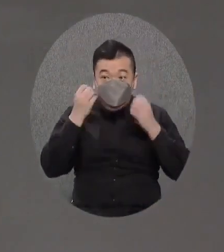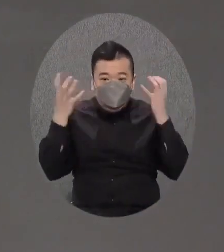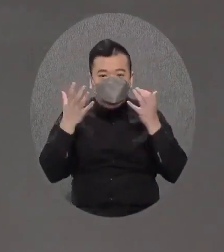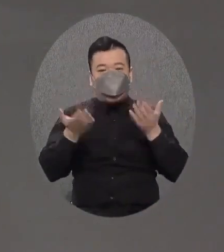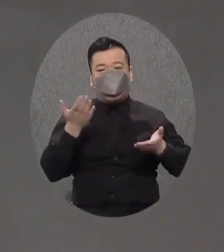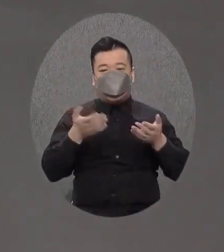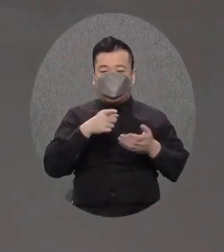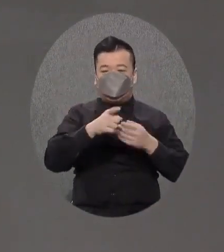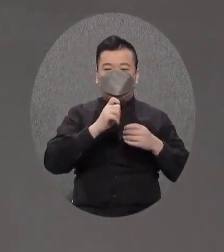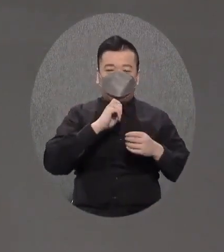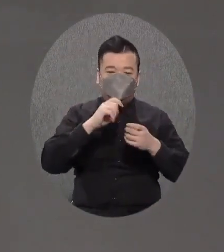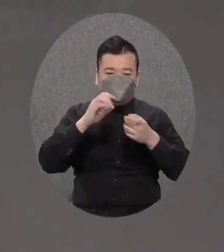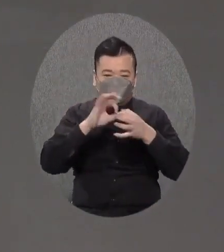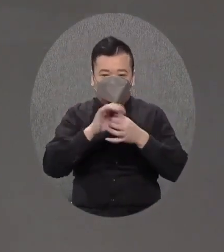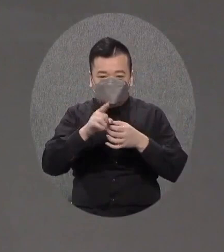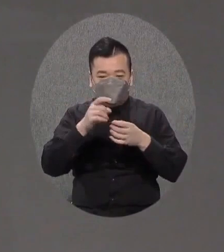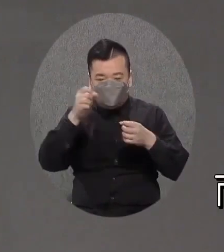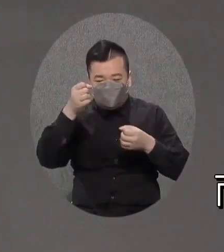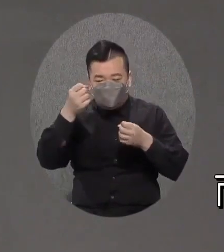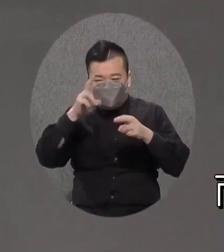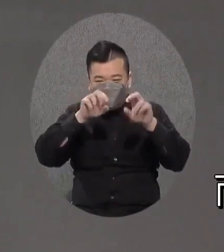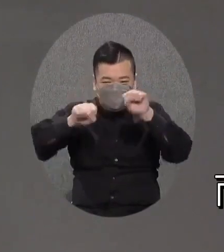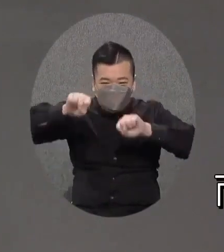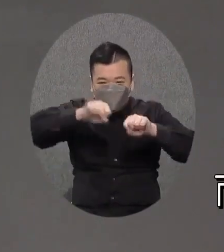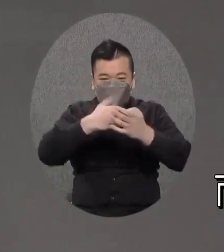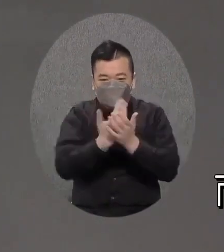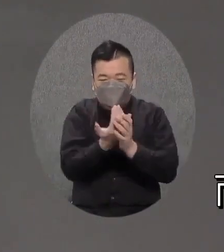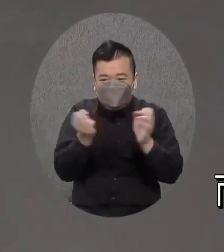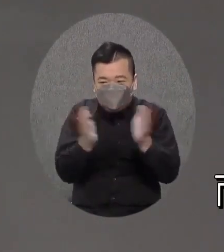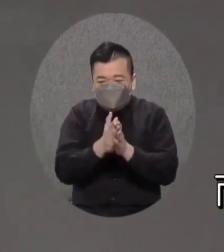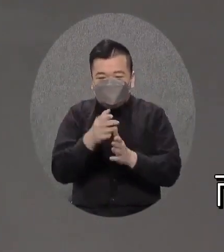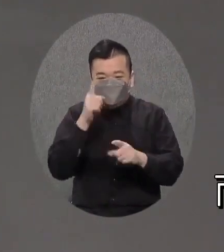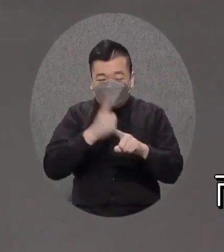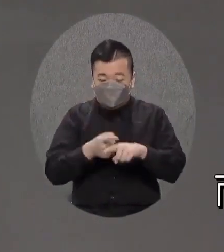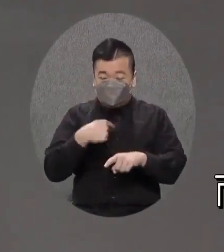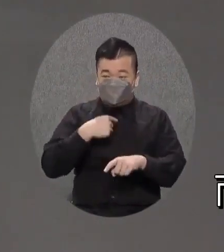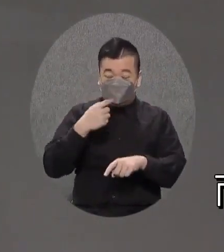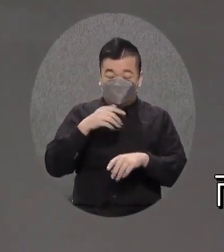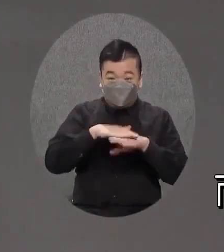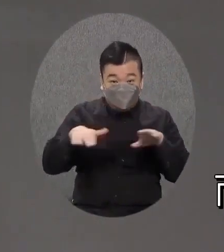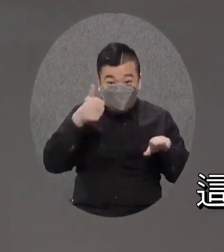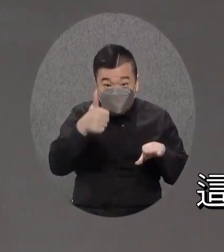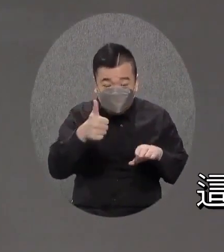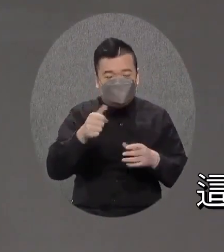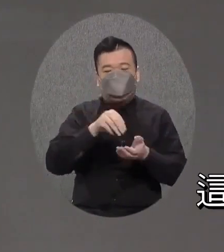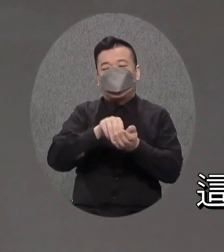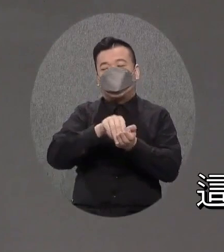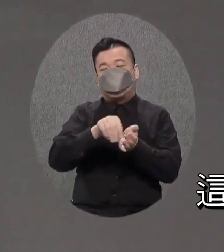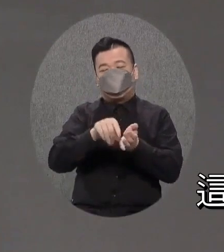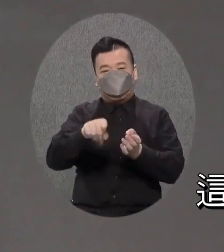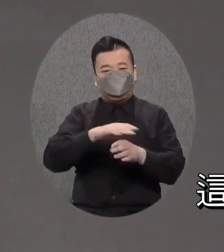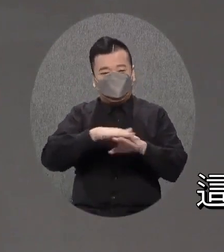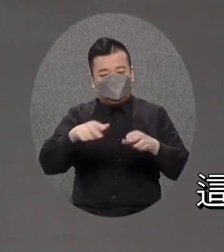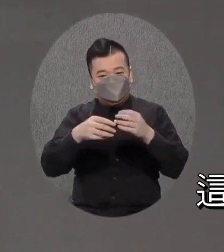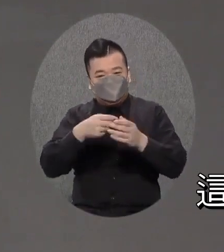為版畫會涉及好多化學嘅元素噶，咁所以嗰種化學作用有時未必係好平穩一致嘅，咁就係呢個版畫